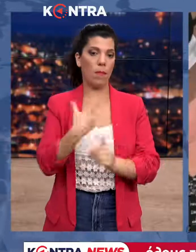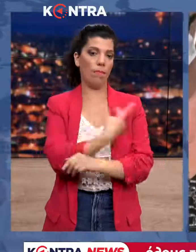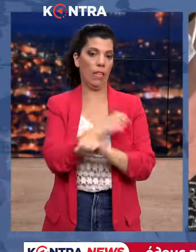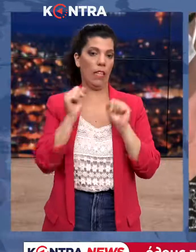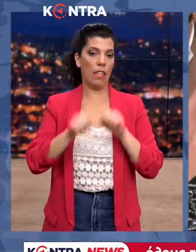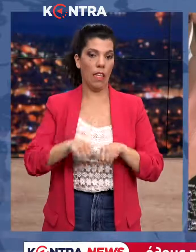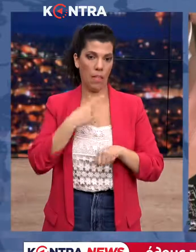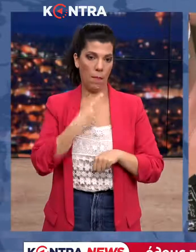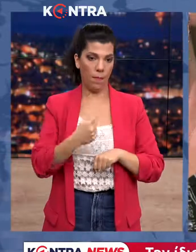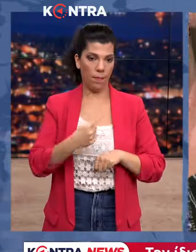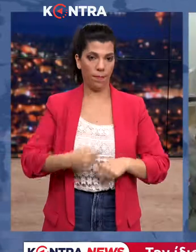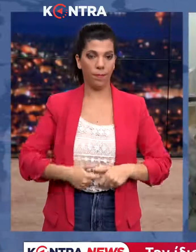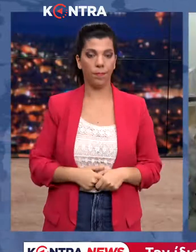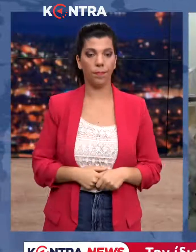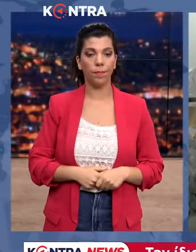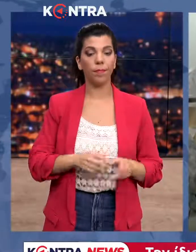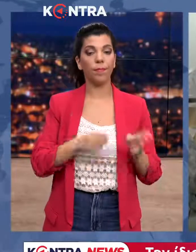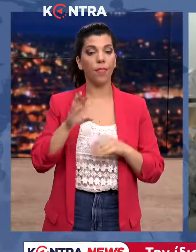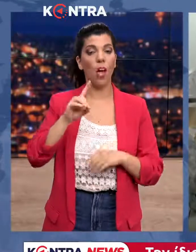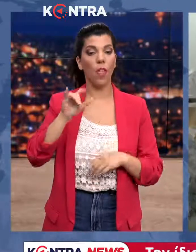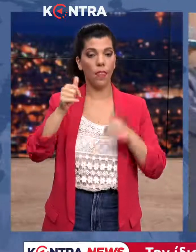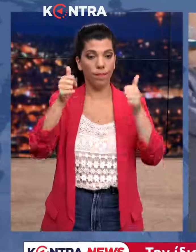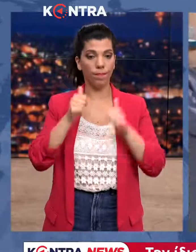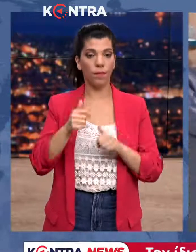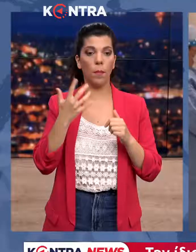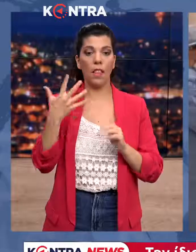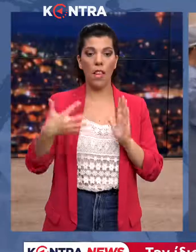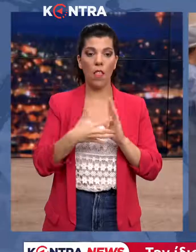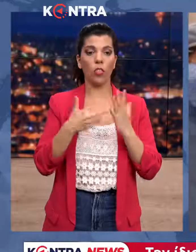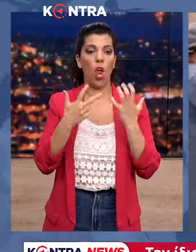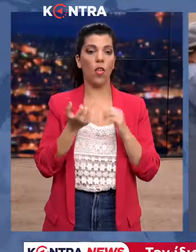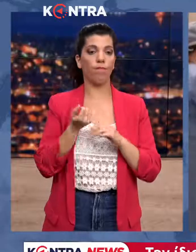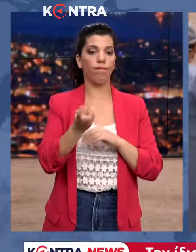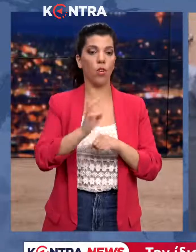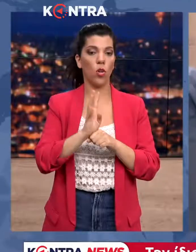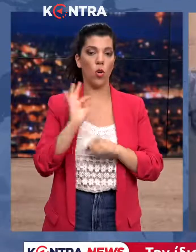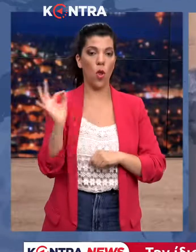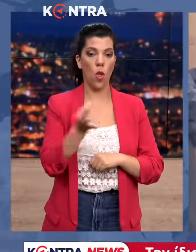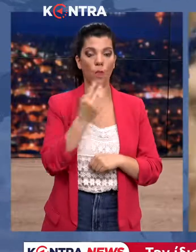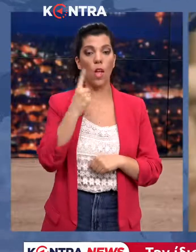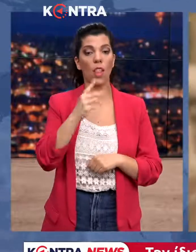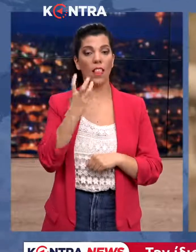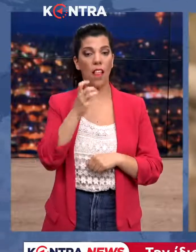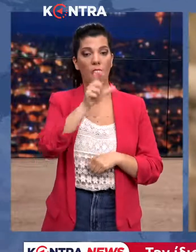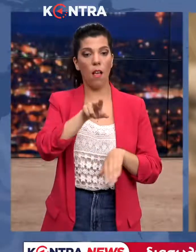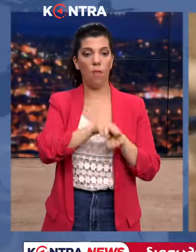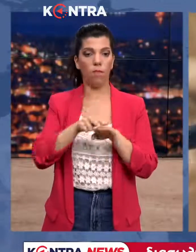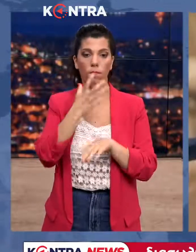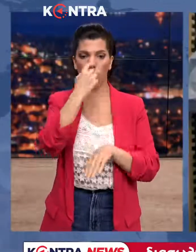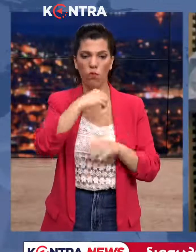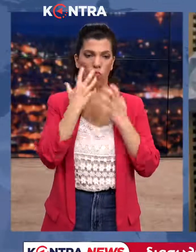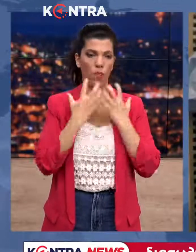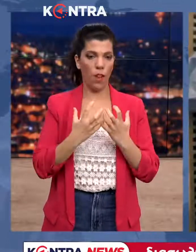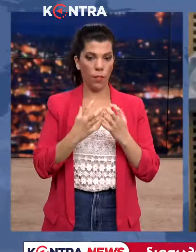χαρακτηριστικά την ίδια ώρα σήμερα ο εοδ ανακοίνωσε 5.80 νέα κρούσματα 130 ασθενείς νοσηλεύονται